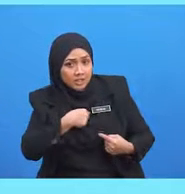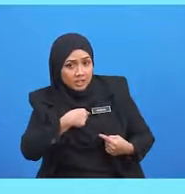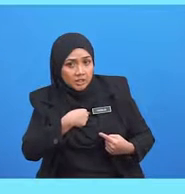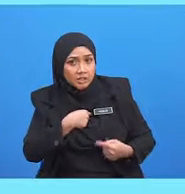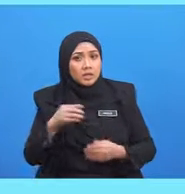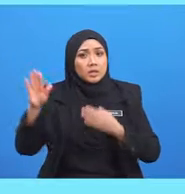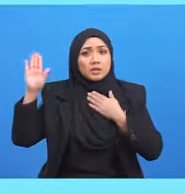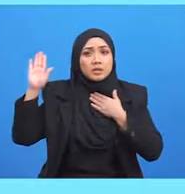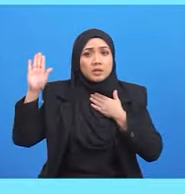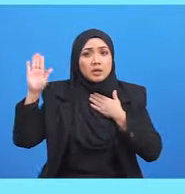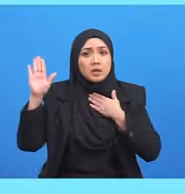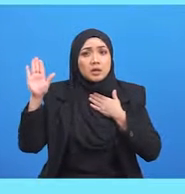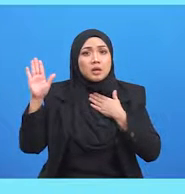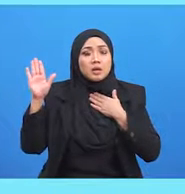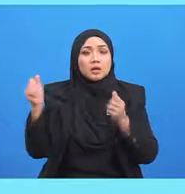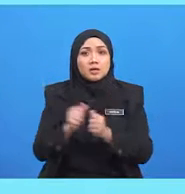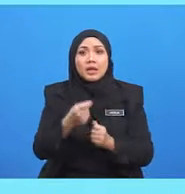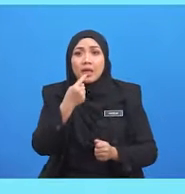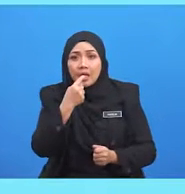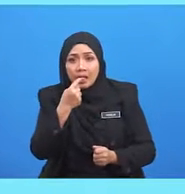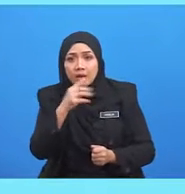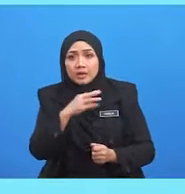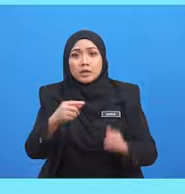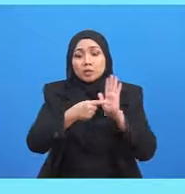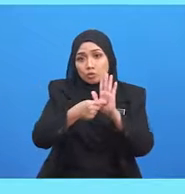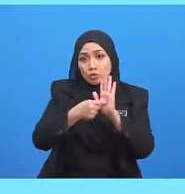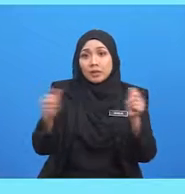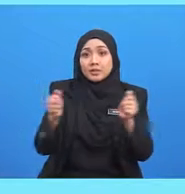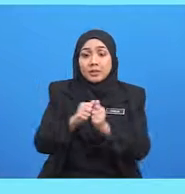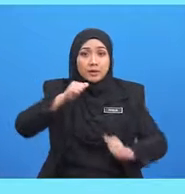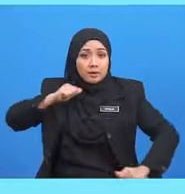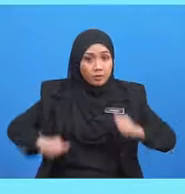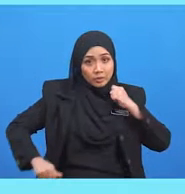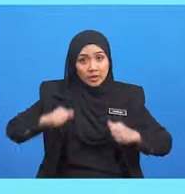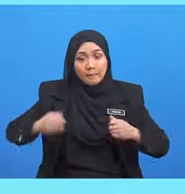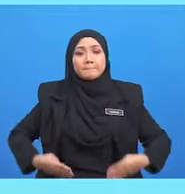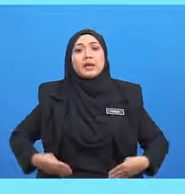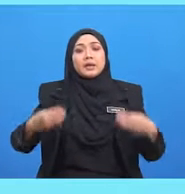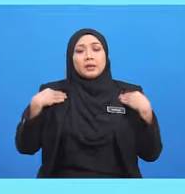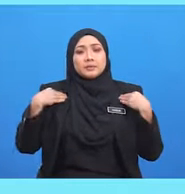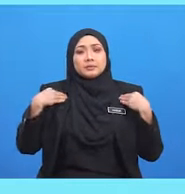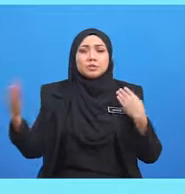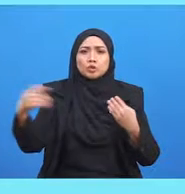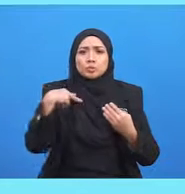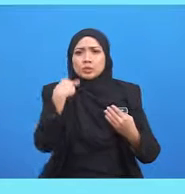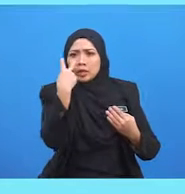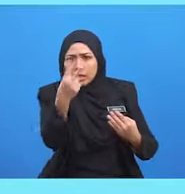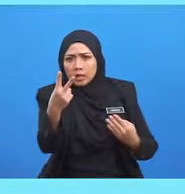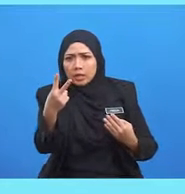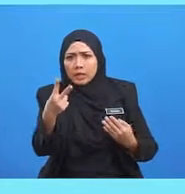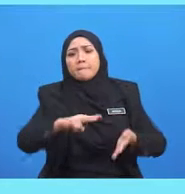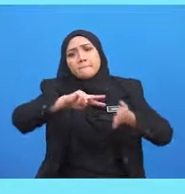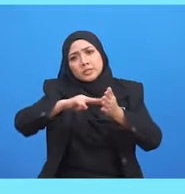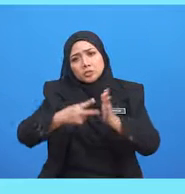dengan lidah dan ditunjukkan dengan anggota badan. Mari sama-sama kita lihat